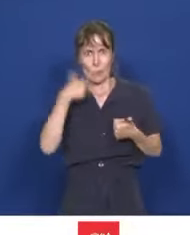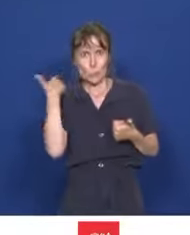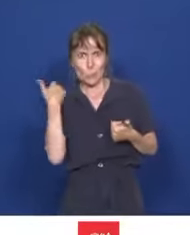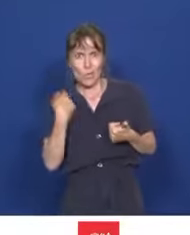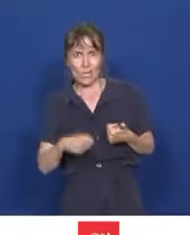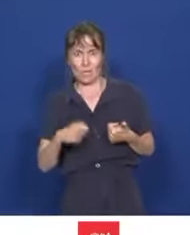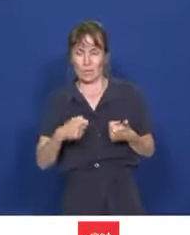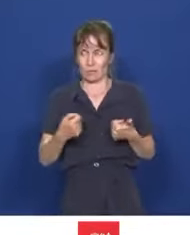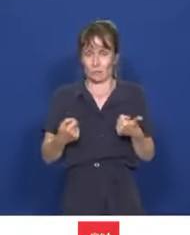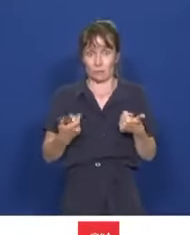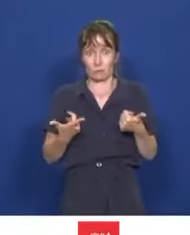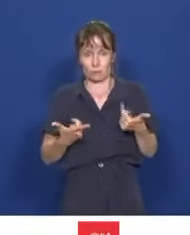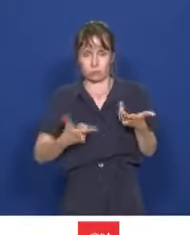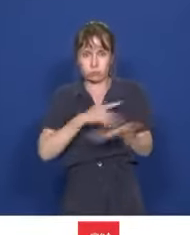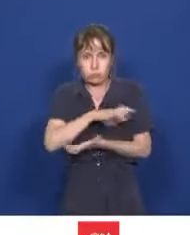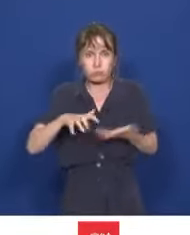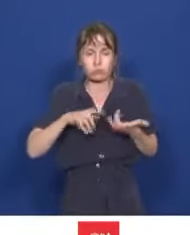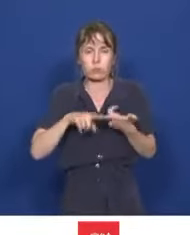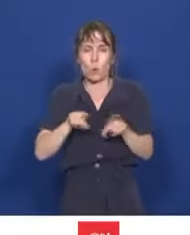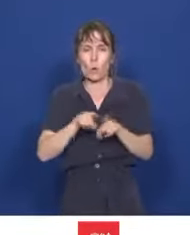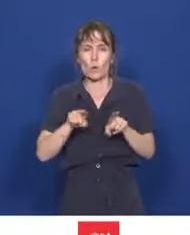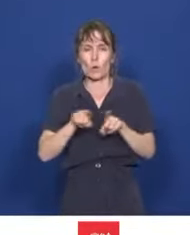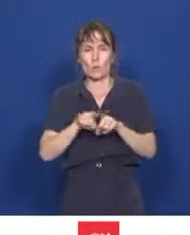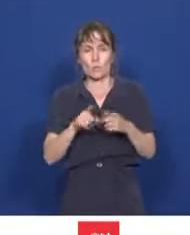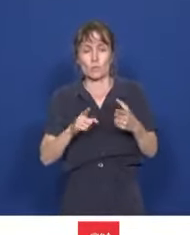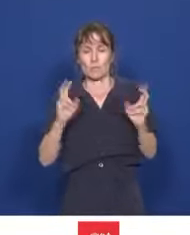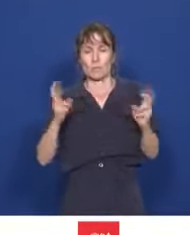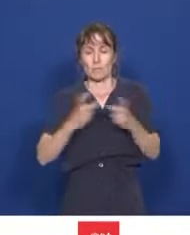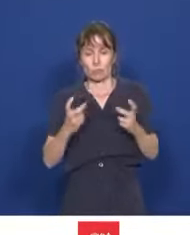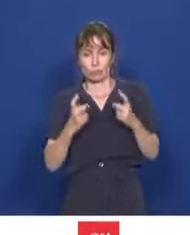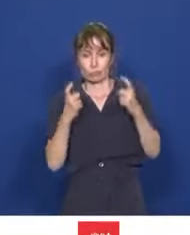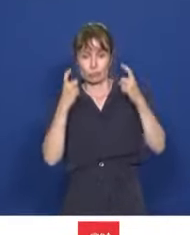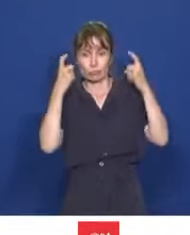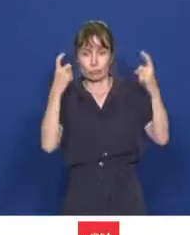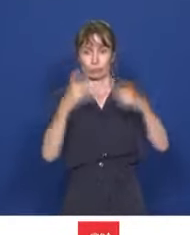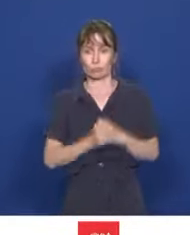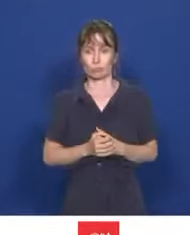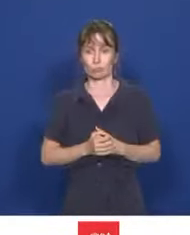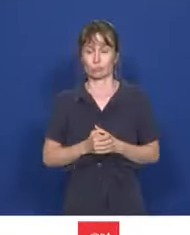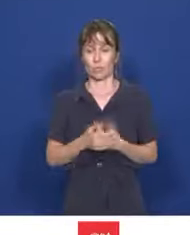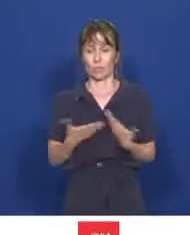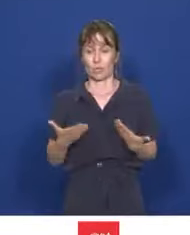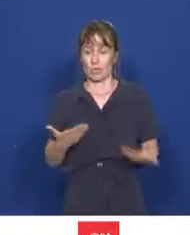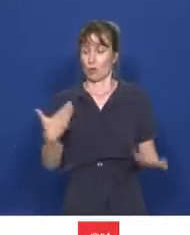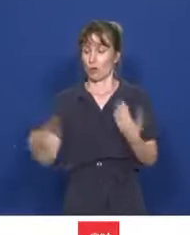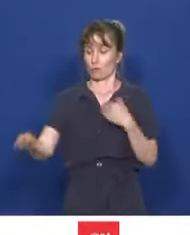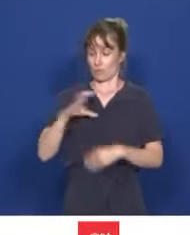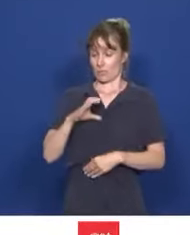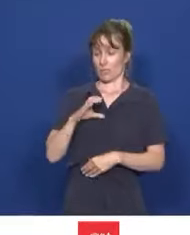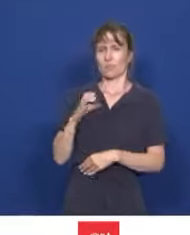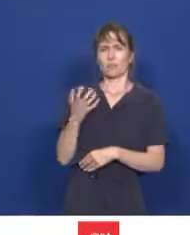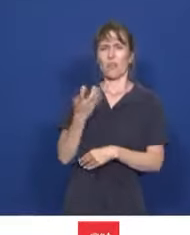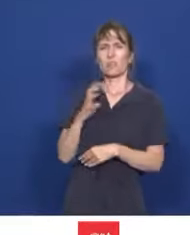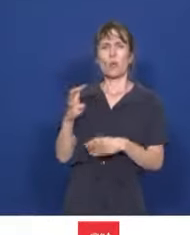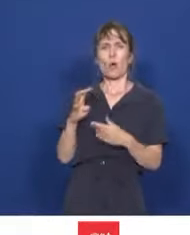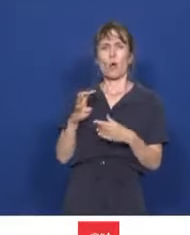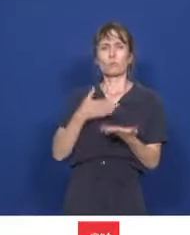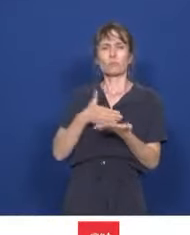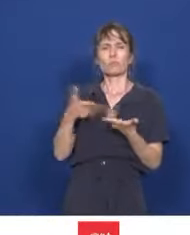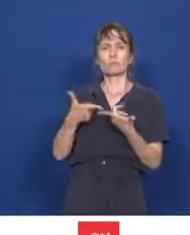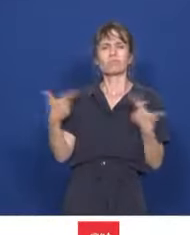4 345 000 € perçue il y a 7 ans n'est évidemment pas revalorisée. Qui plus